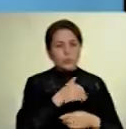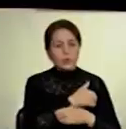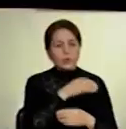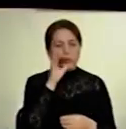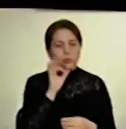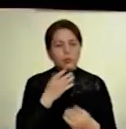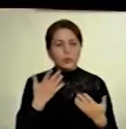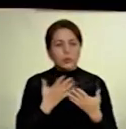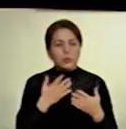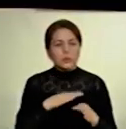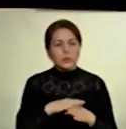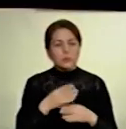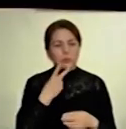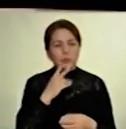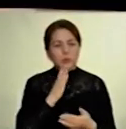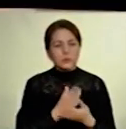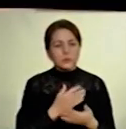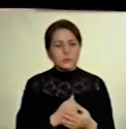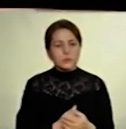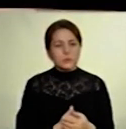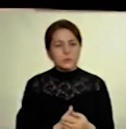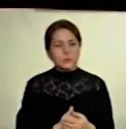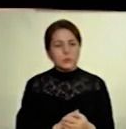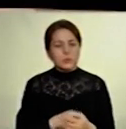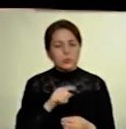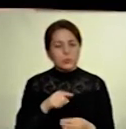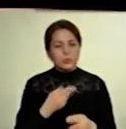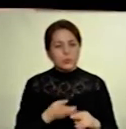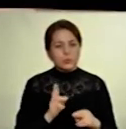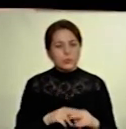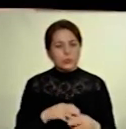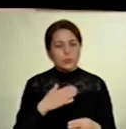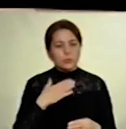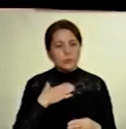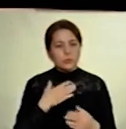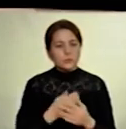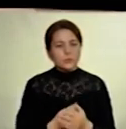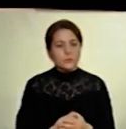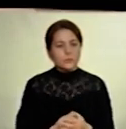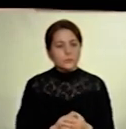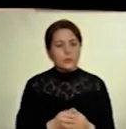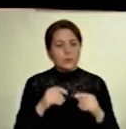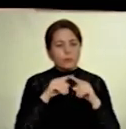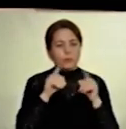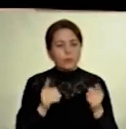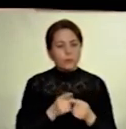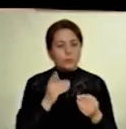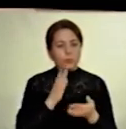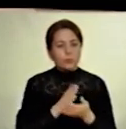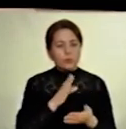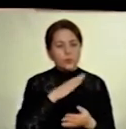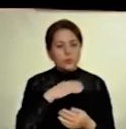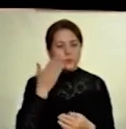haroratni qanday qilib ko'rsatamiz? Demak, buning uchun bizda formula bor edi,